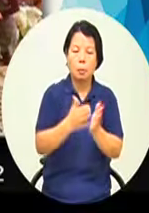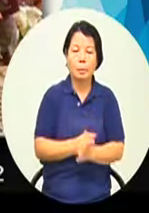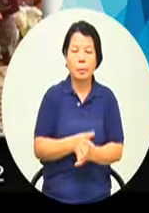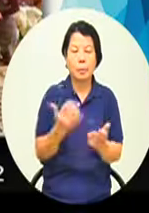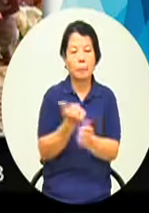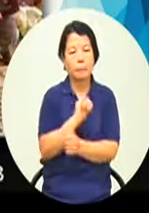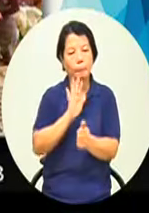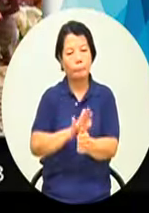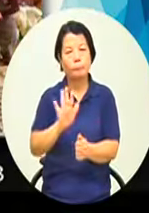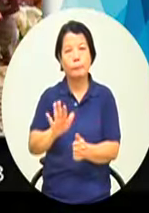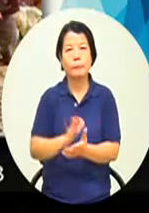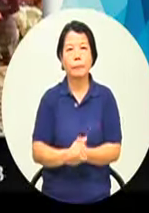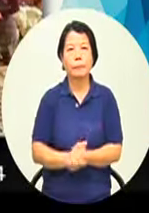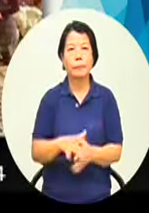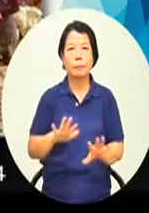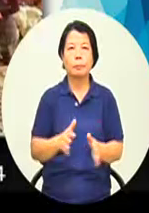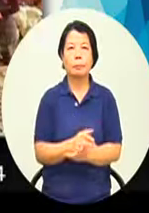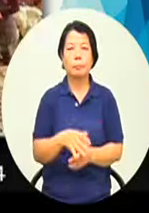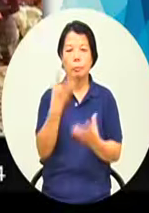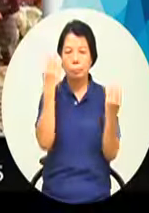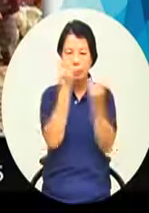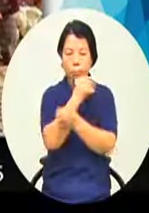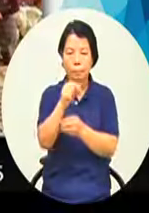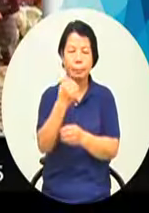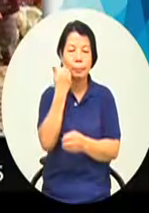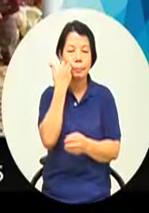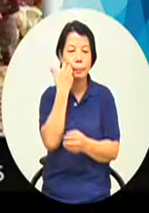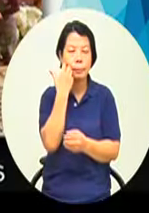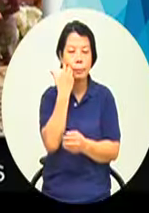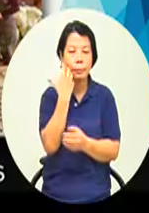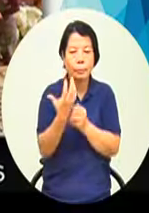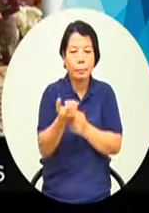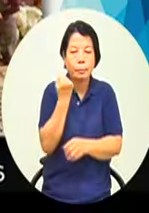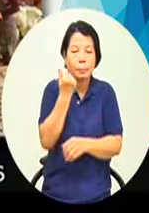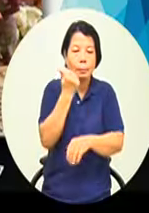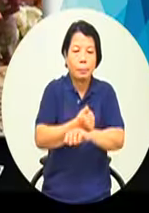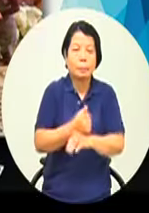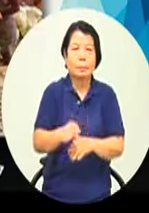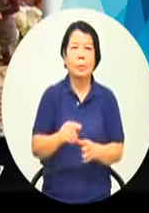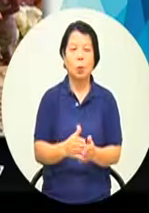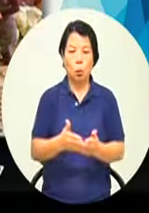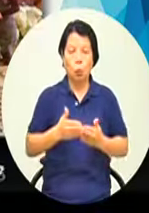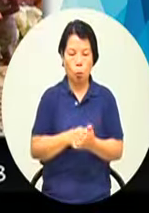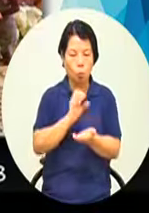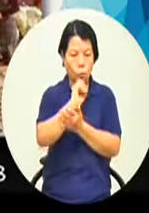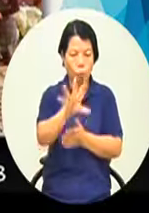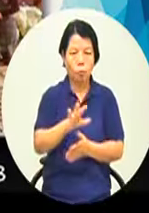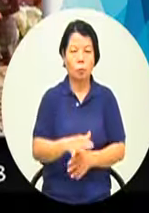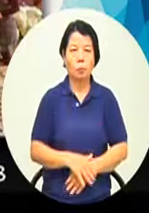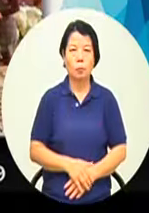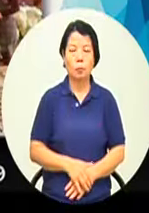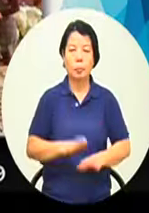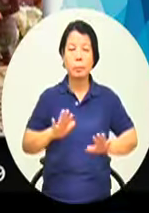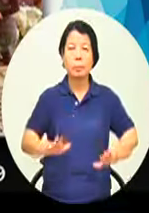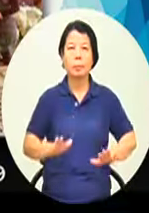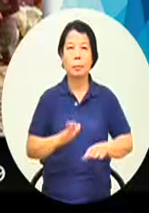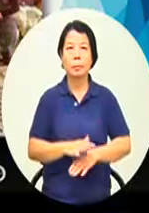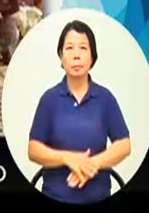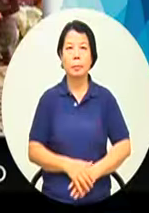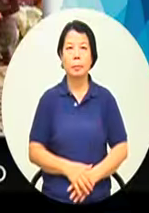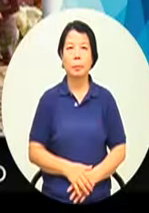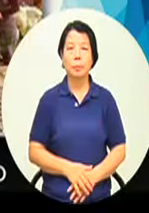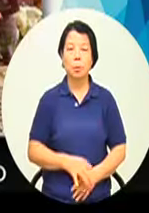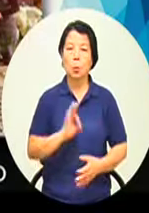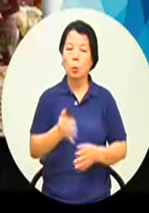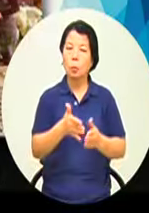别提到，搞不清楚现在谁在执政。本席要抛出一个议题啊，局长。今天啊，